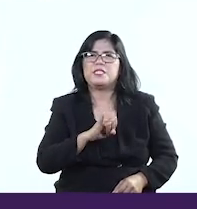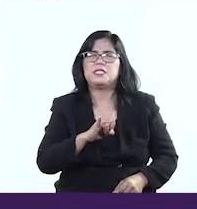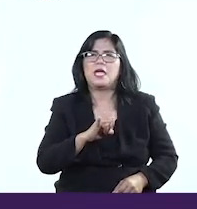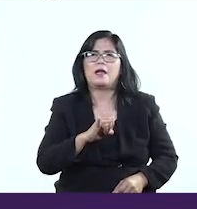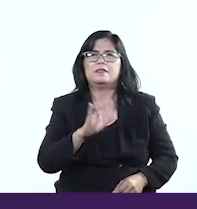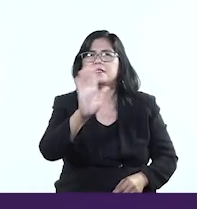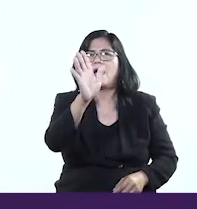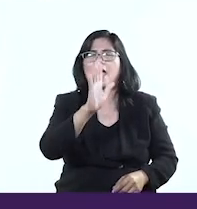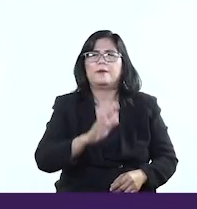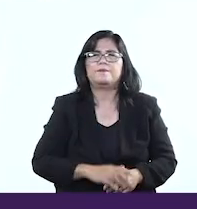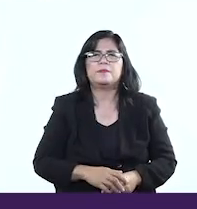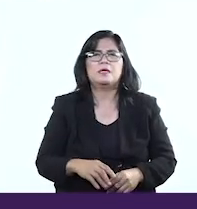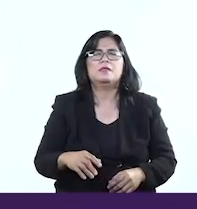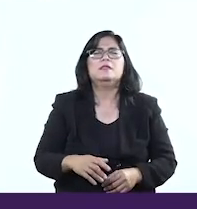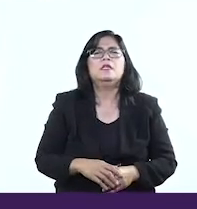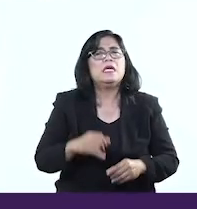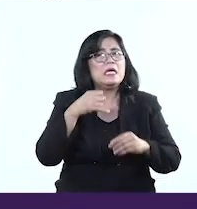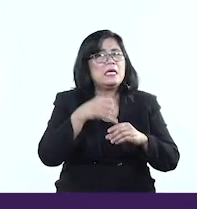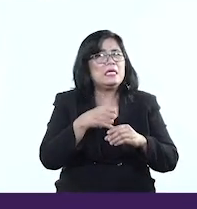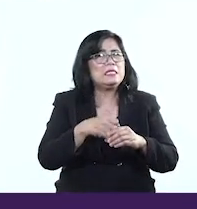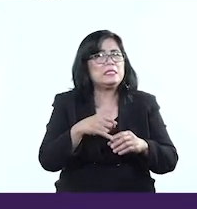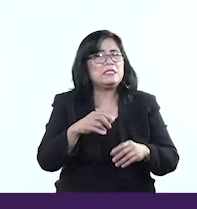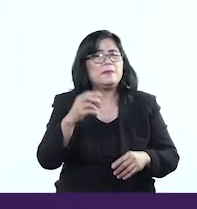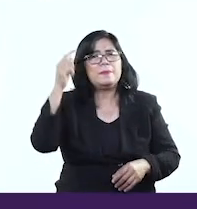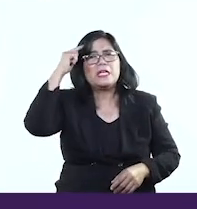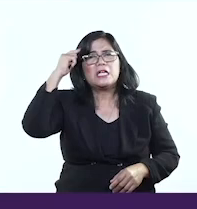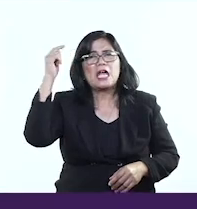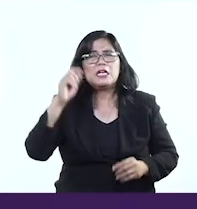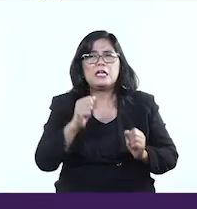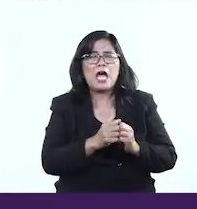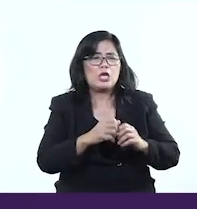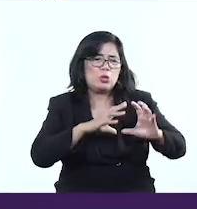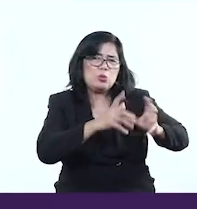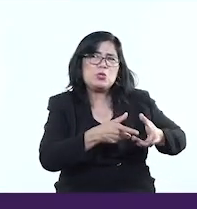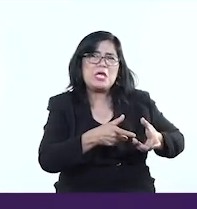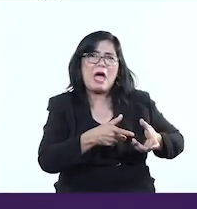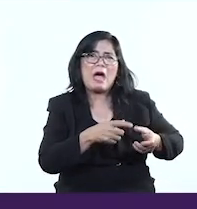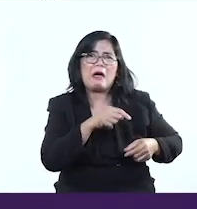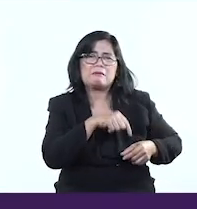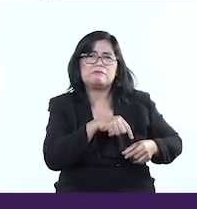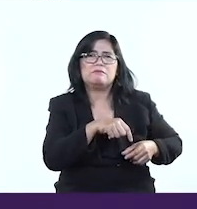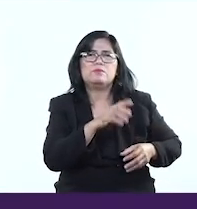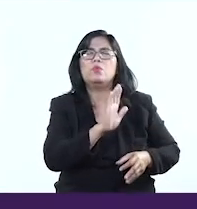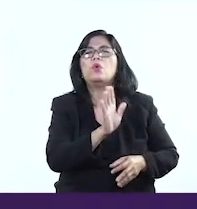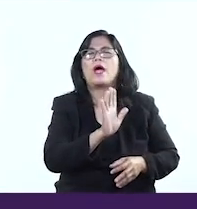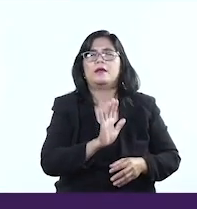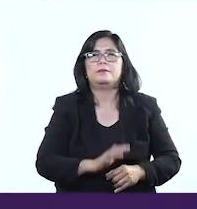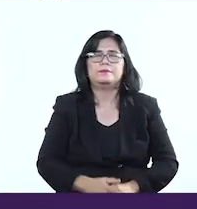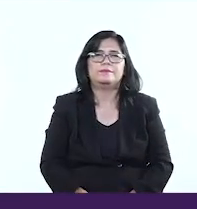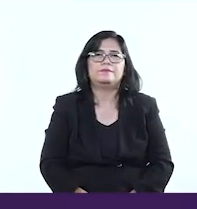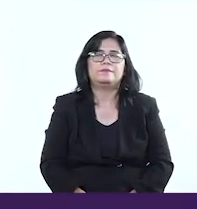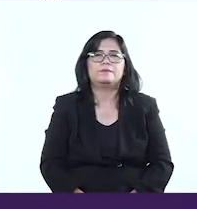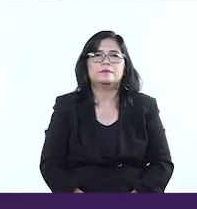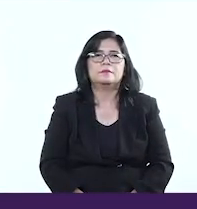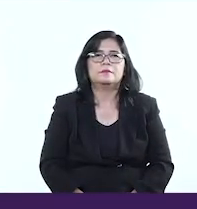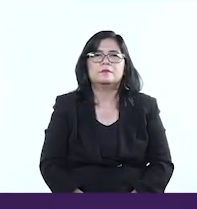Hai jangan isi pikiranmu sesuai dengan apa yang dunia selalu tawarkan dalam hidup saudara Hai